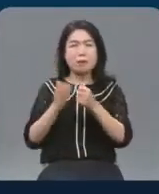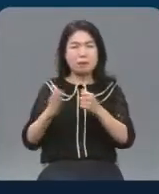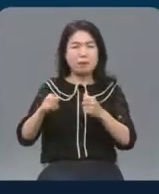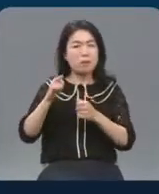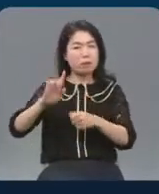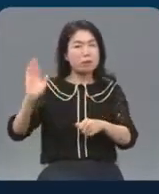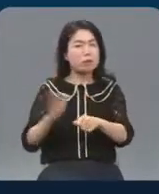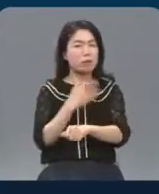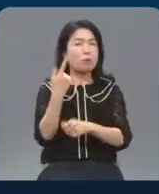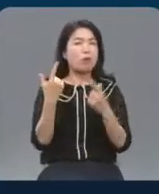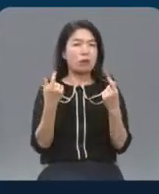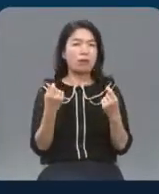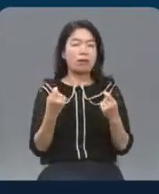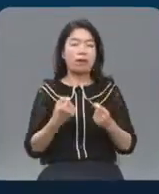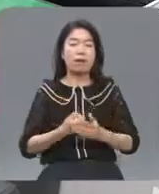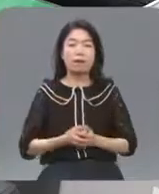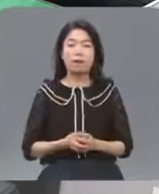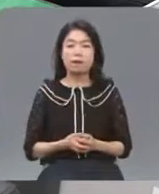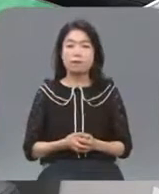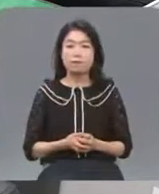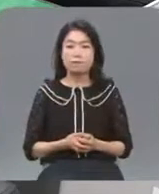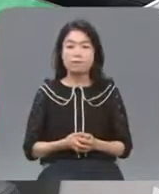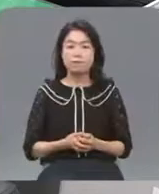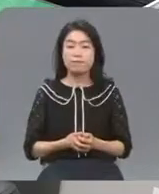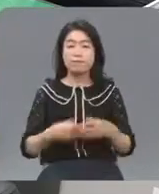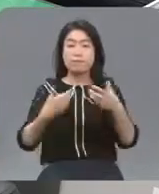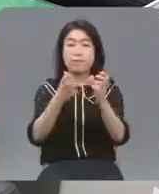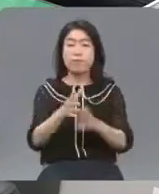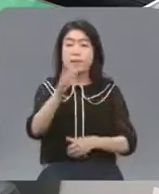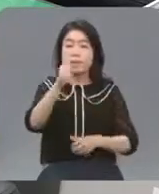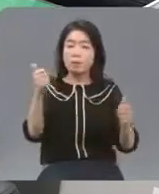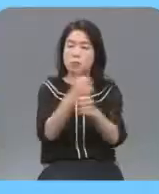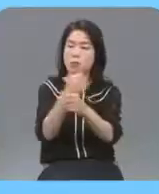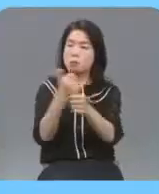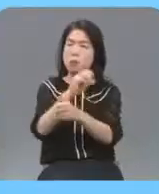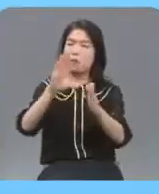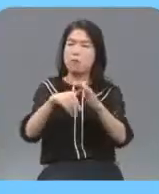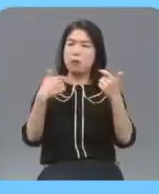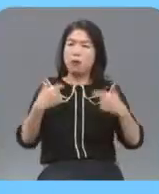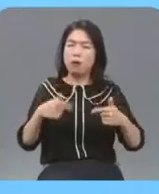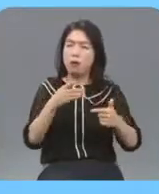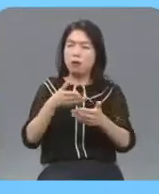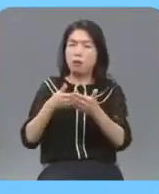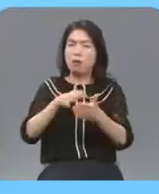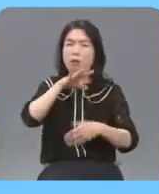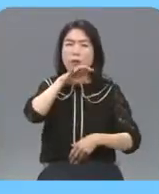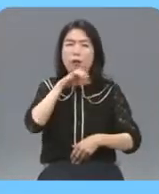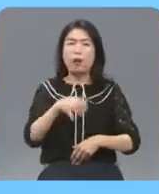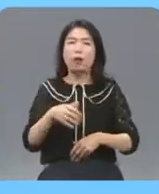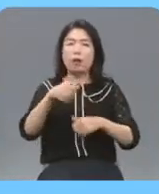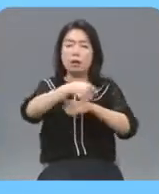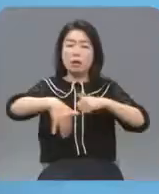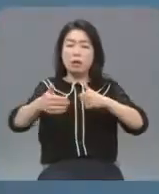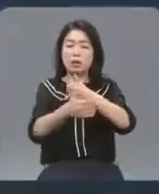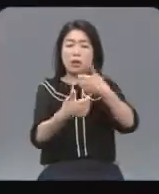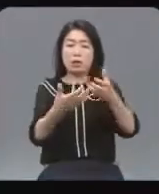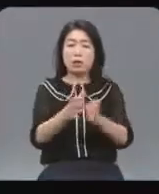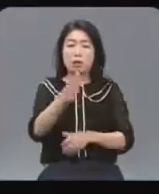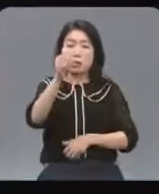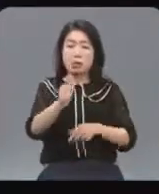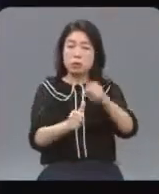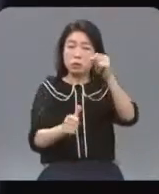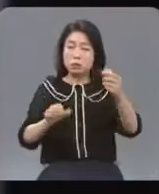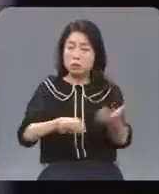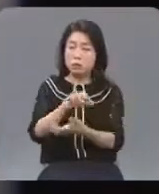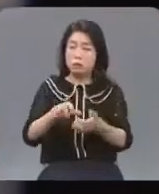악수를 둔 것 같다 고 말했습니다 단체장이 바뀔 때마다 제기돼온 산하기관 짜 임명 논란 이 이번에도 반복되고